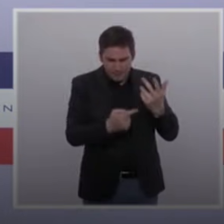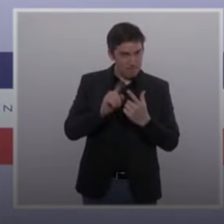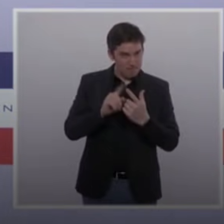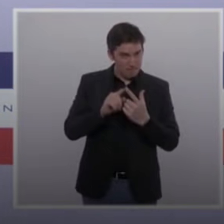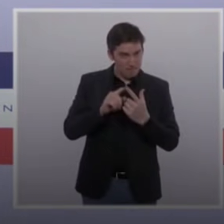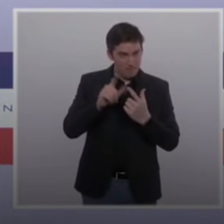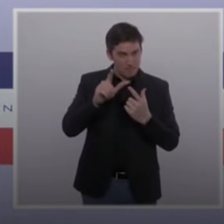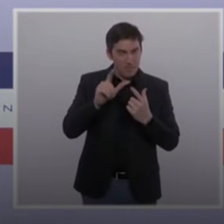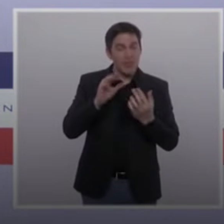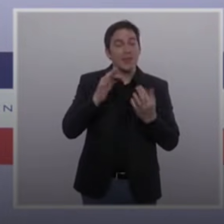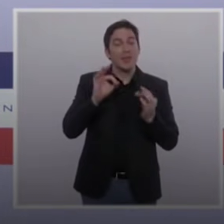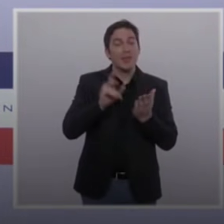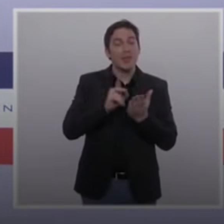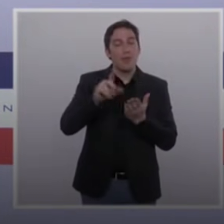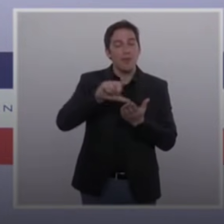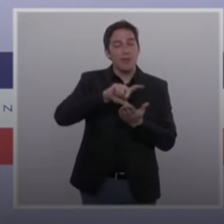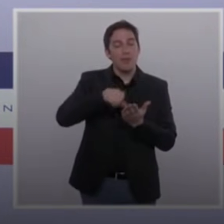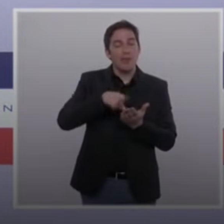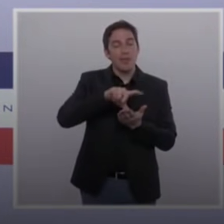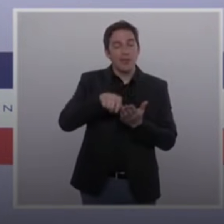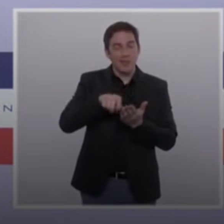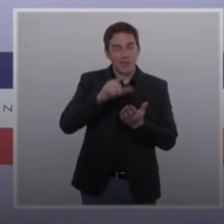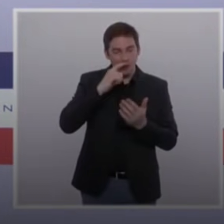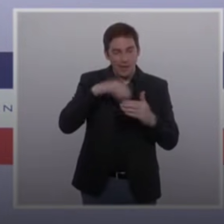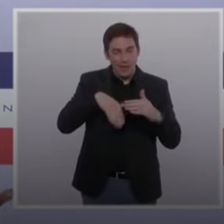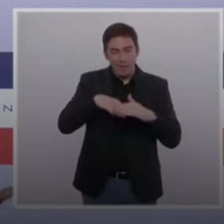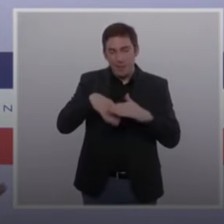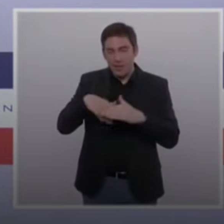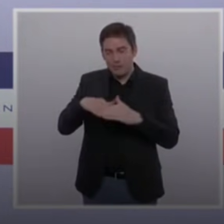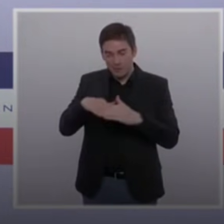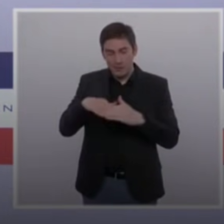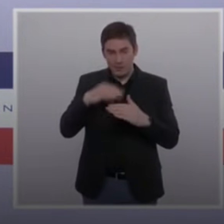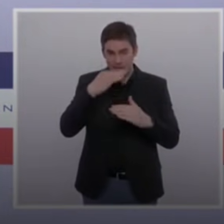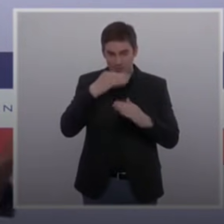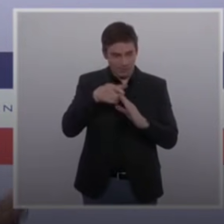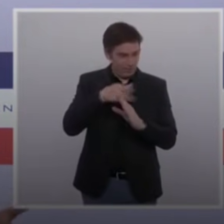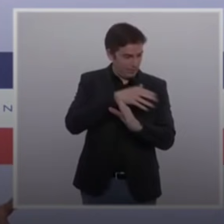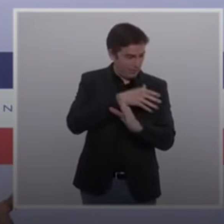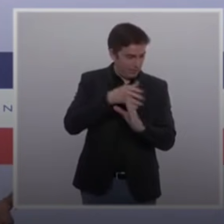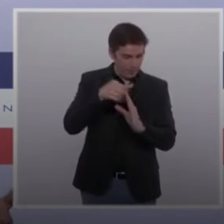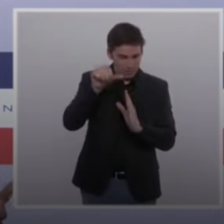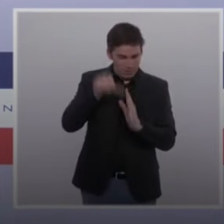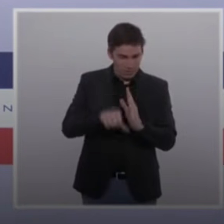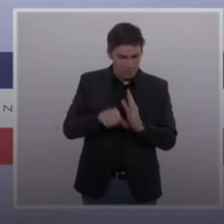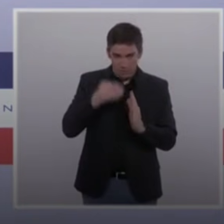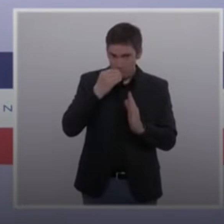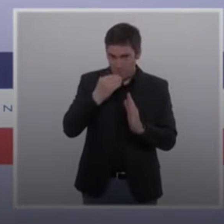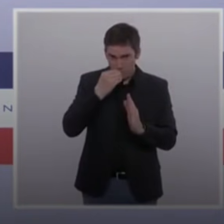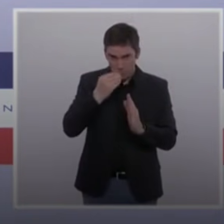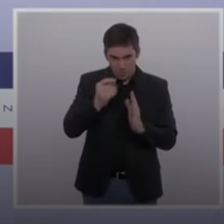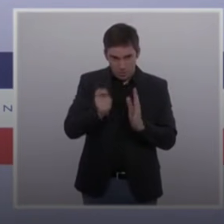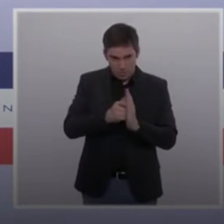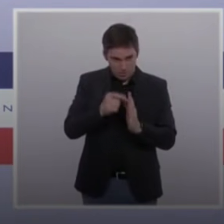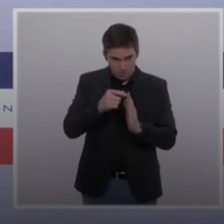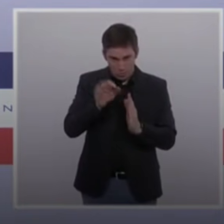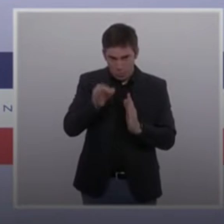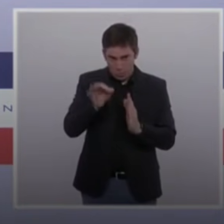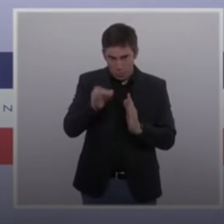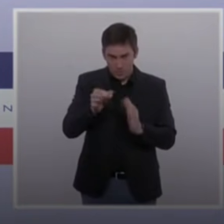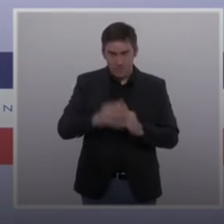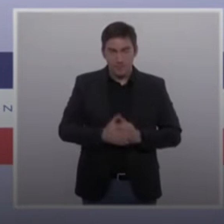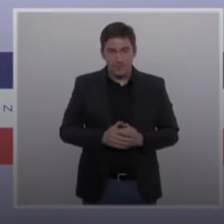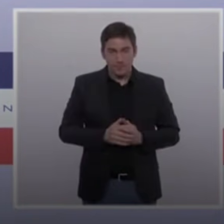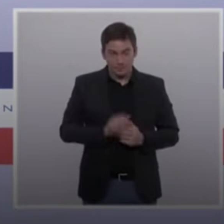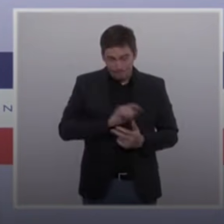levées. Qui s'impose aujourd'hui aux Français et qui avait été annoncé depuis 4 semaines, ce qui nous amène au 3 mai. Et puis, à la